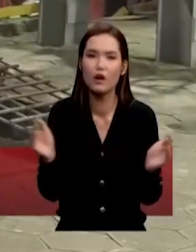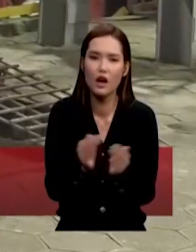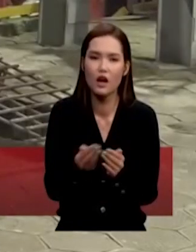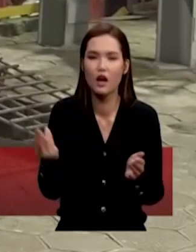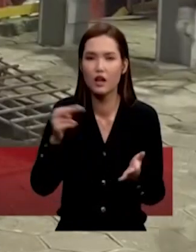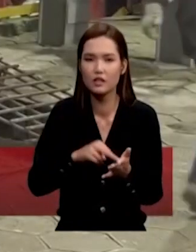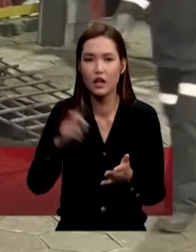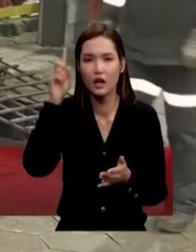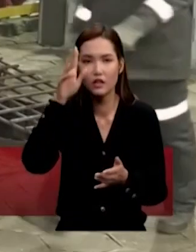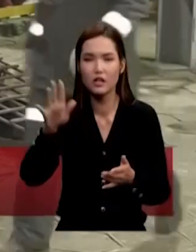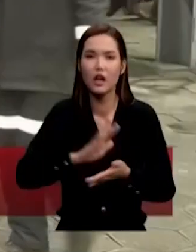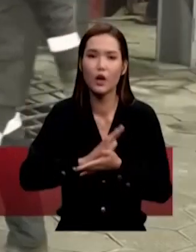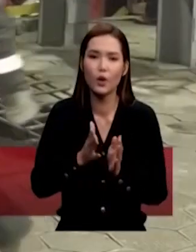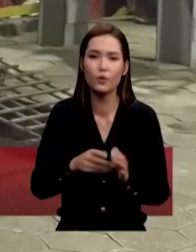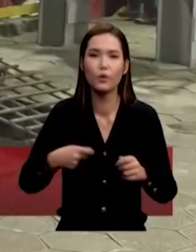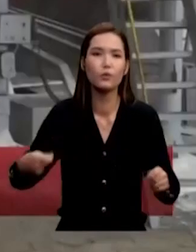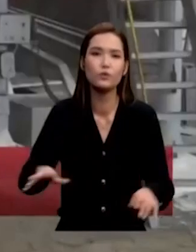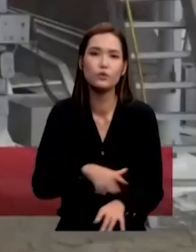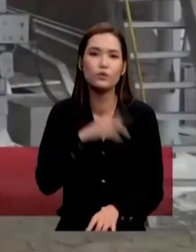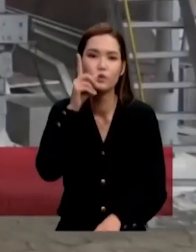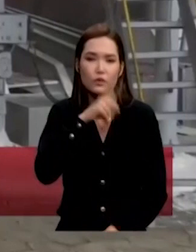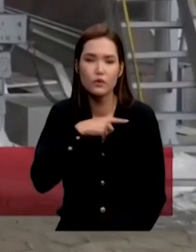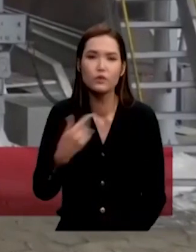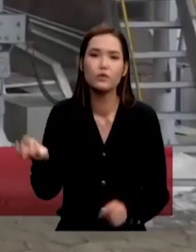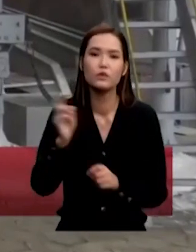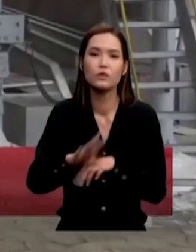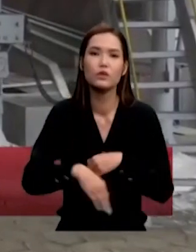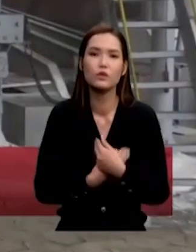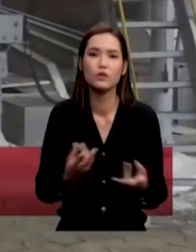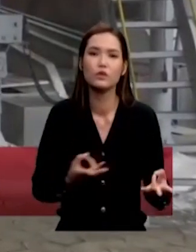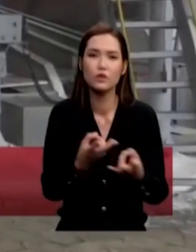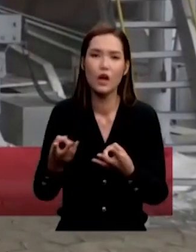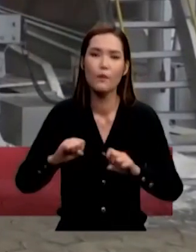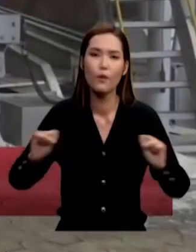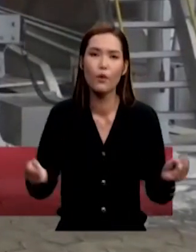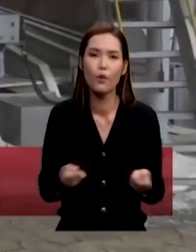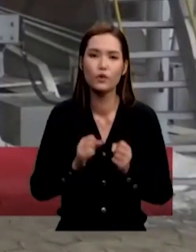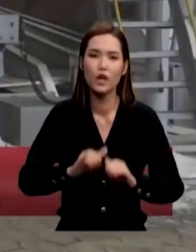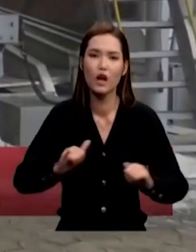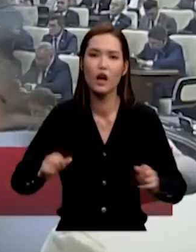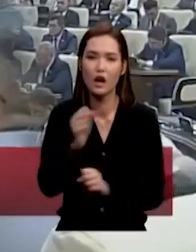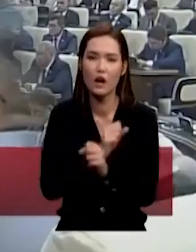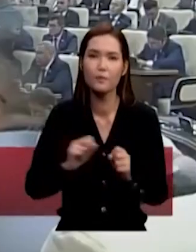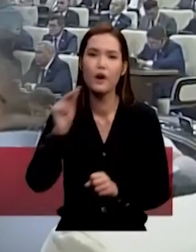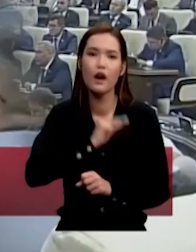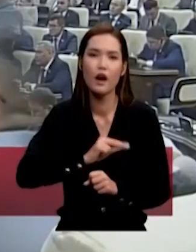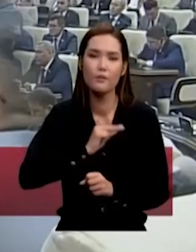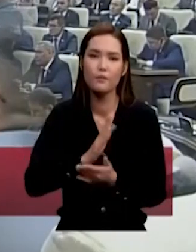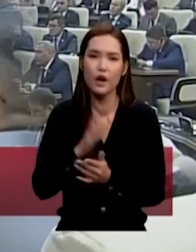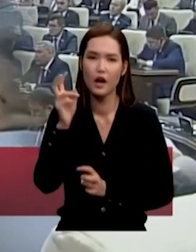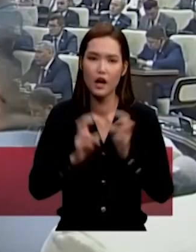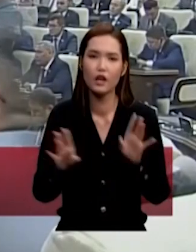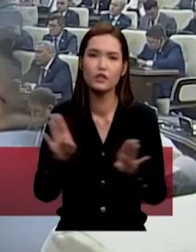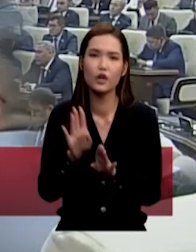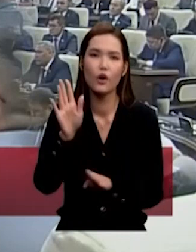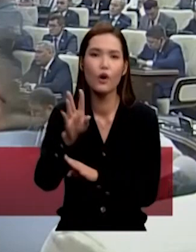скорее всего, эта ситуация не продлится долго, ведь президент заявил о необходимости ускорения развития обрабатывающей промышленности. Токаев поручил до